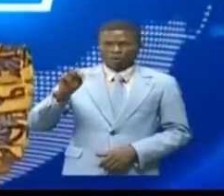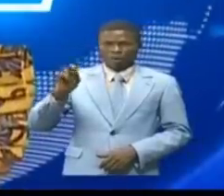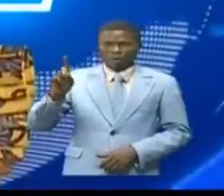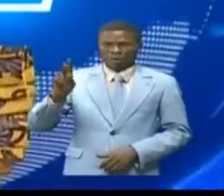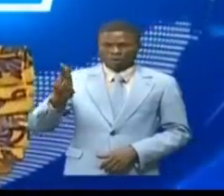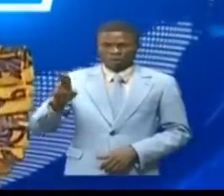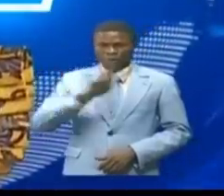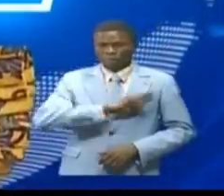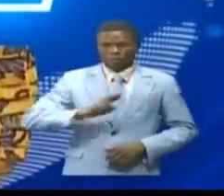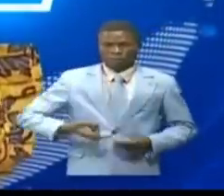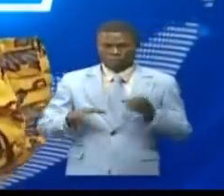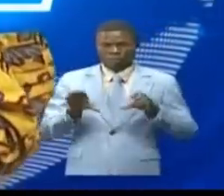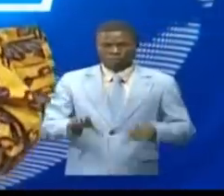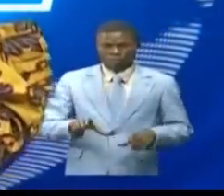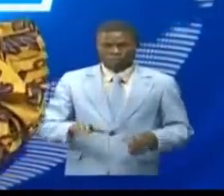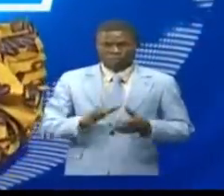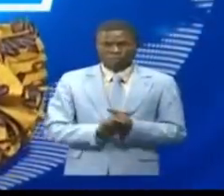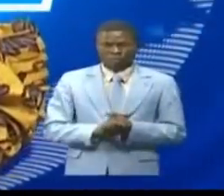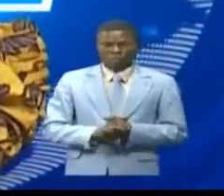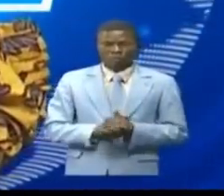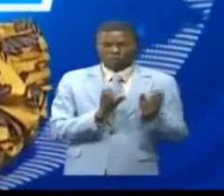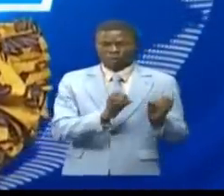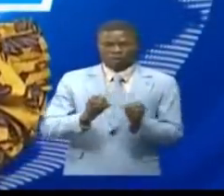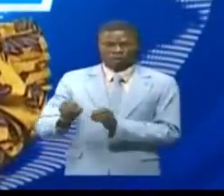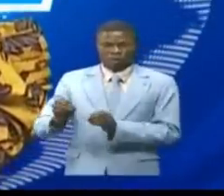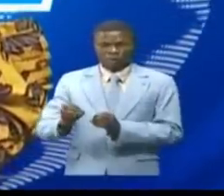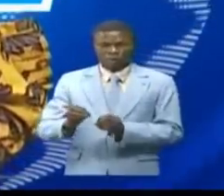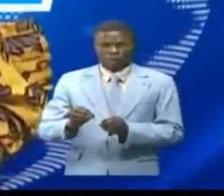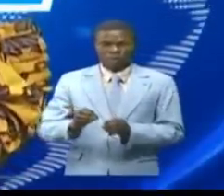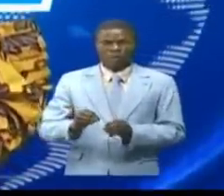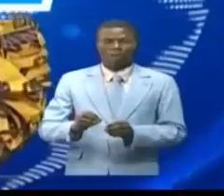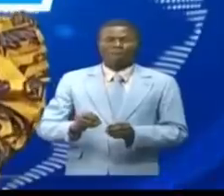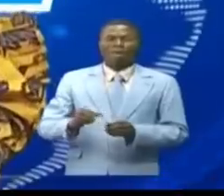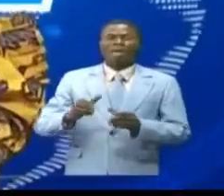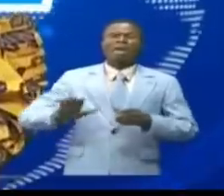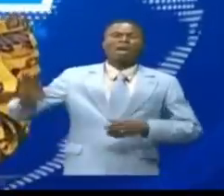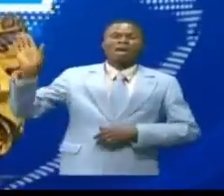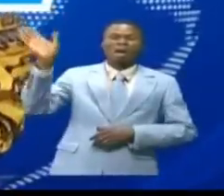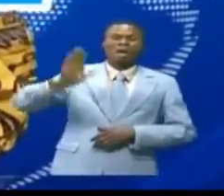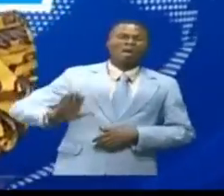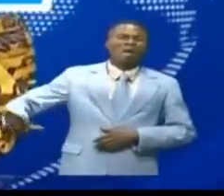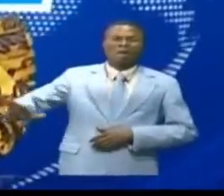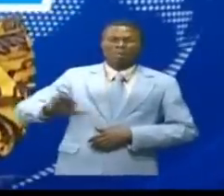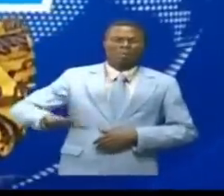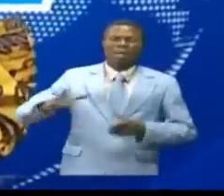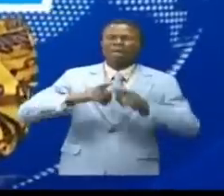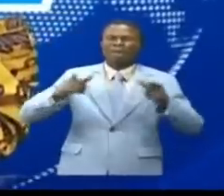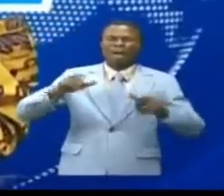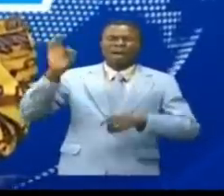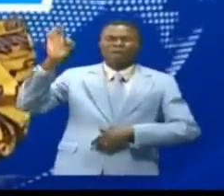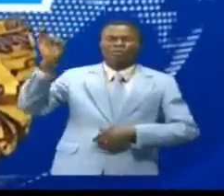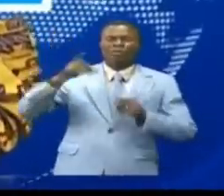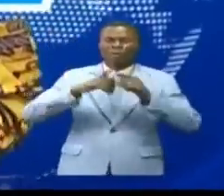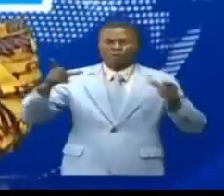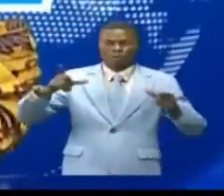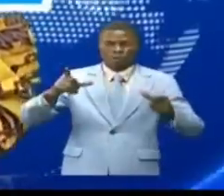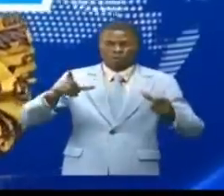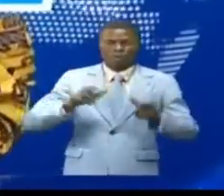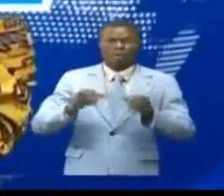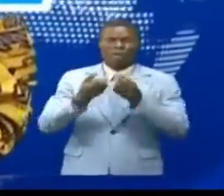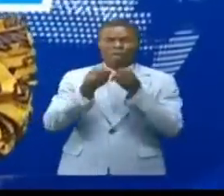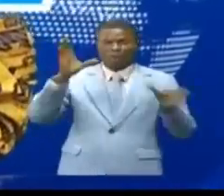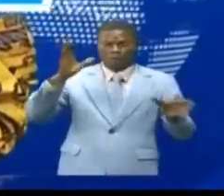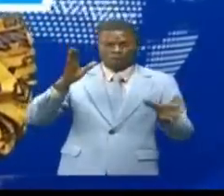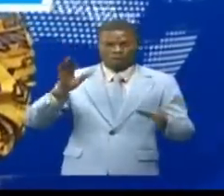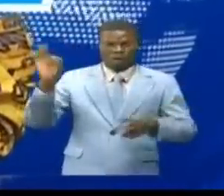La République démocratique du Congo abrite la plus grande étendue des tourbières dans le monde. Les potentialités de